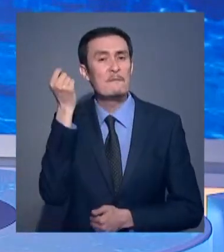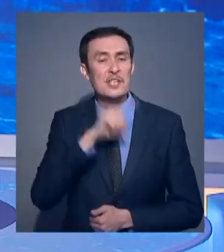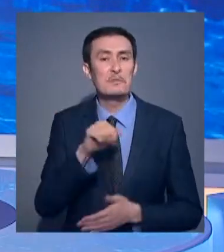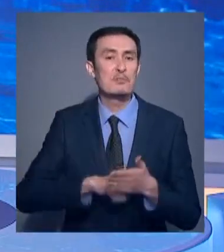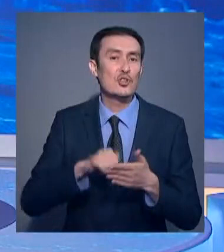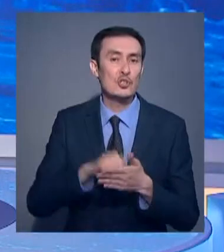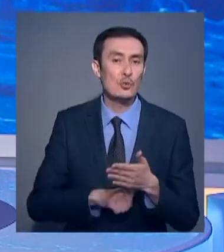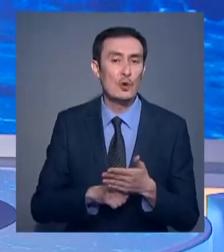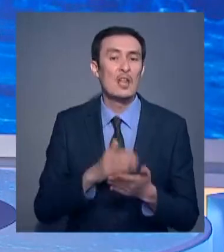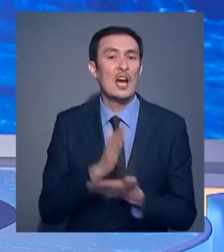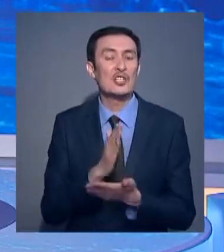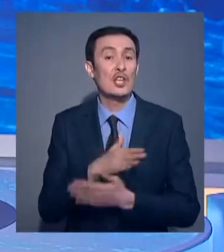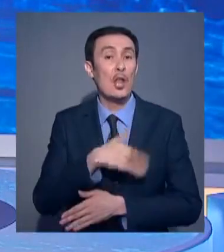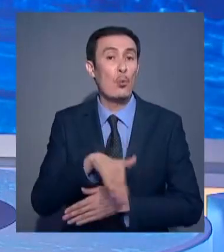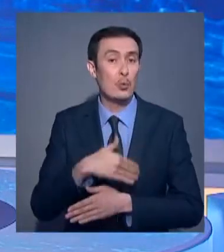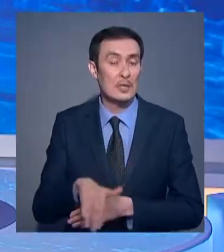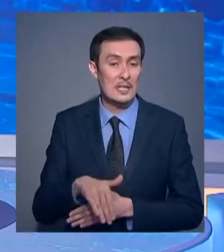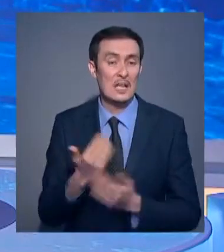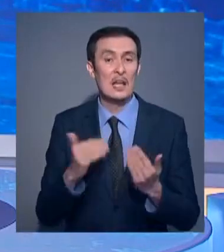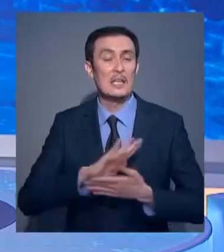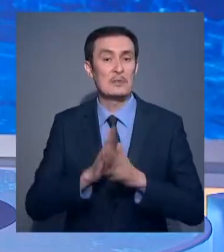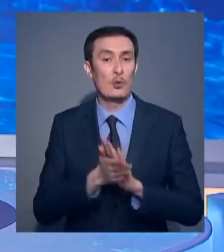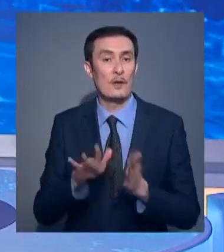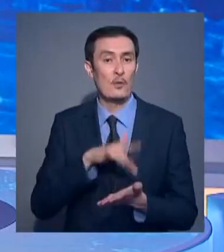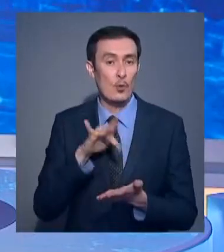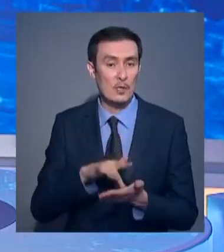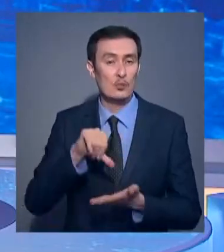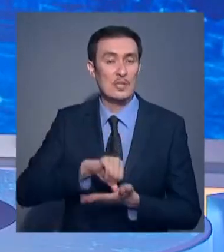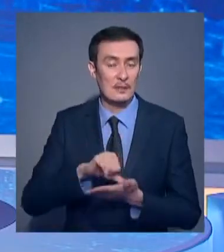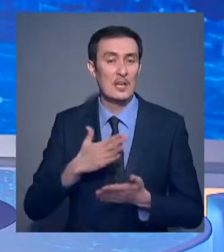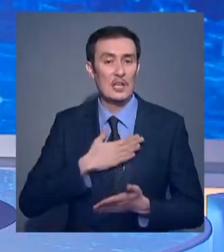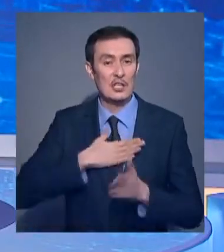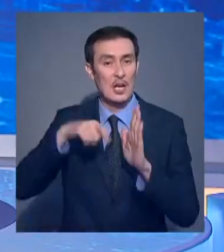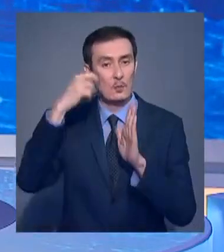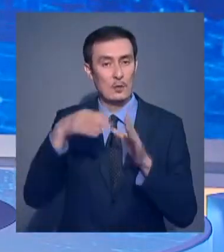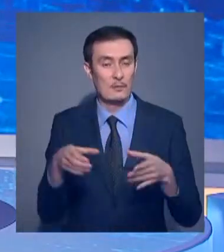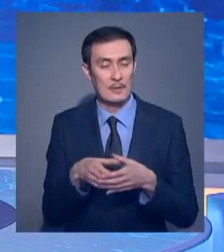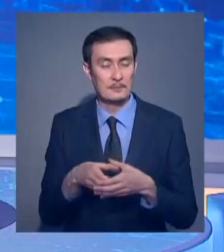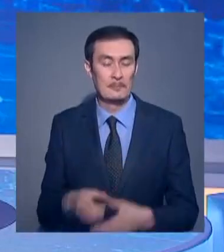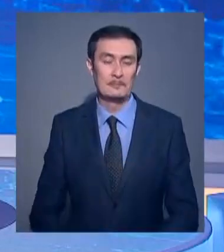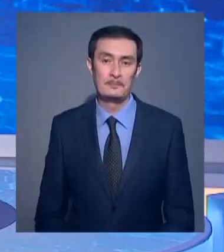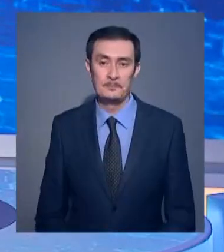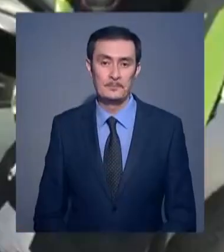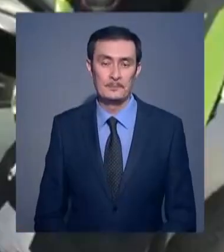выяснить причину его пребывания на улице. За обстановкой в городе наблюдала наш корреспондент Бакут Кулюкасова.